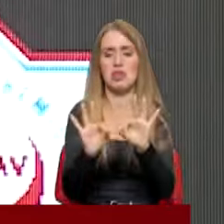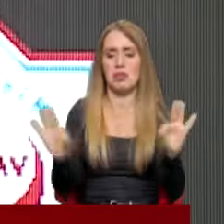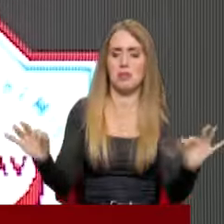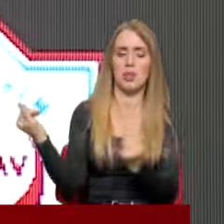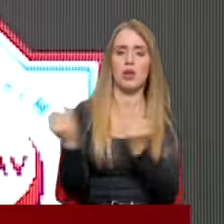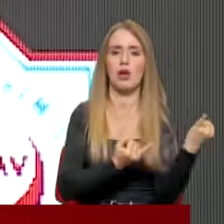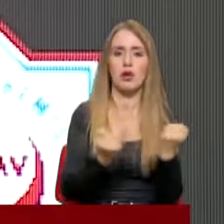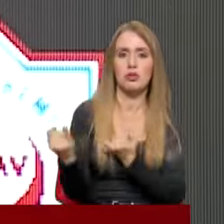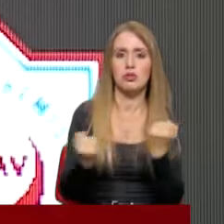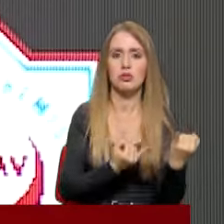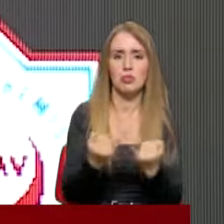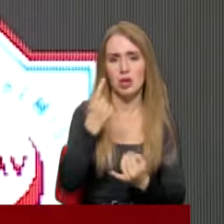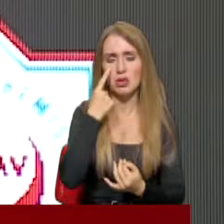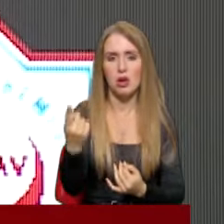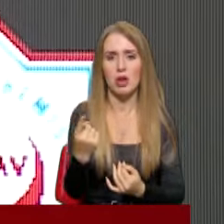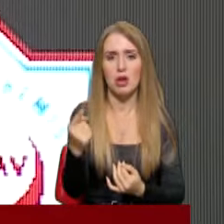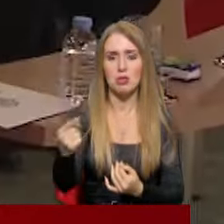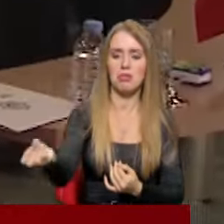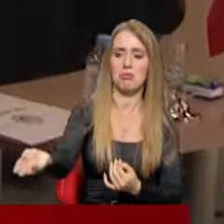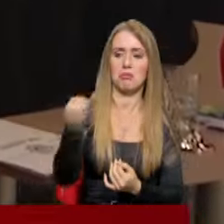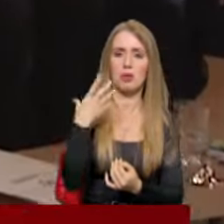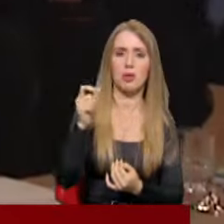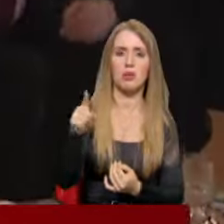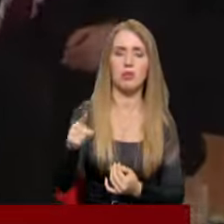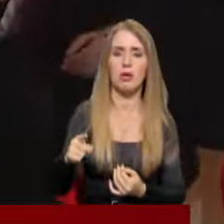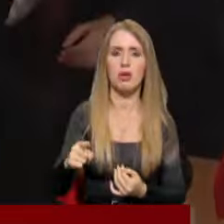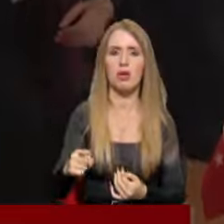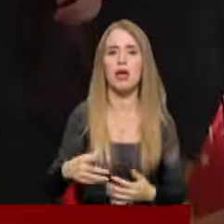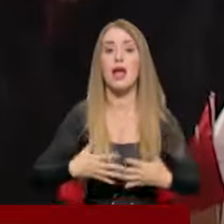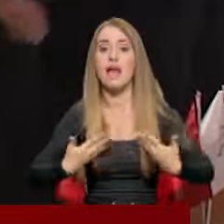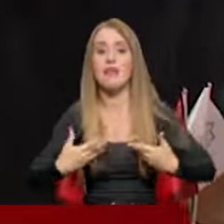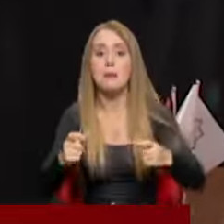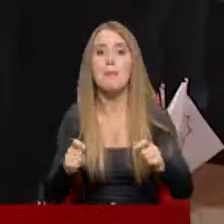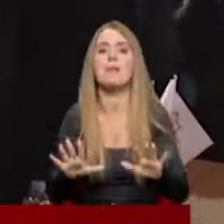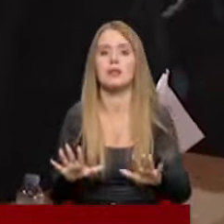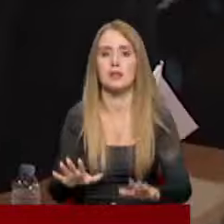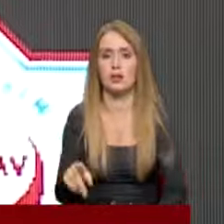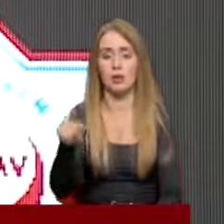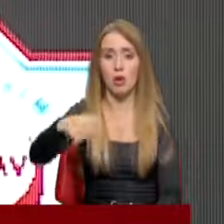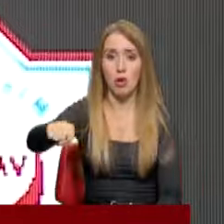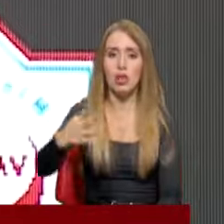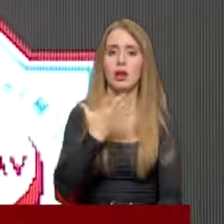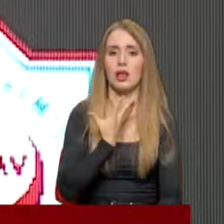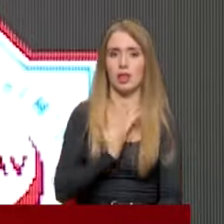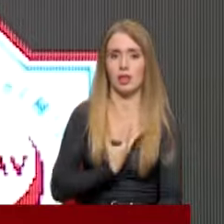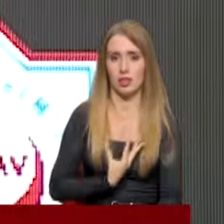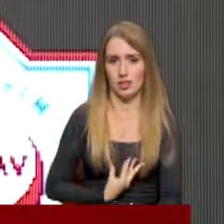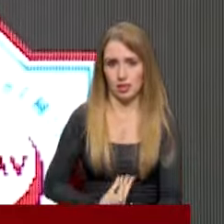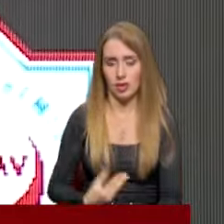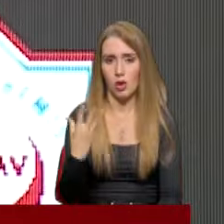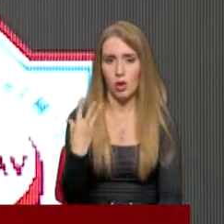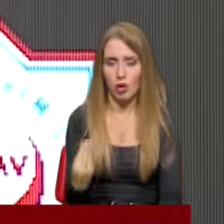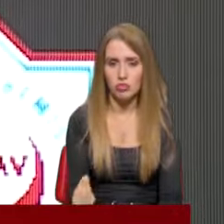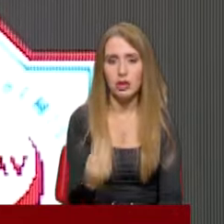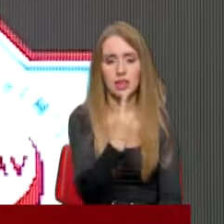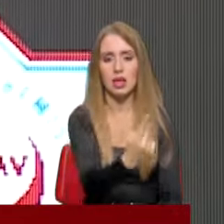kavgalarına, yağlı urgan ölçüştürmeye heves etmesinler. Heveslerinin kursaklarında